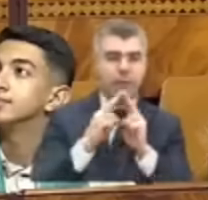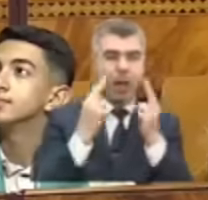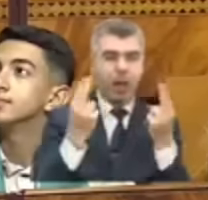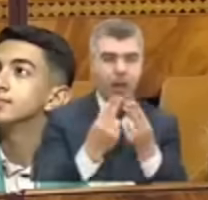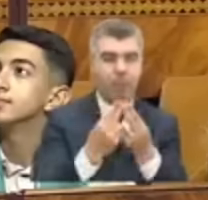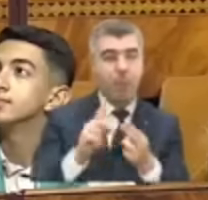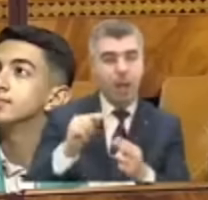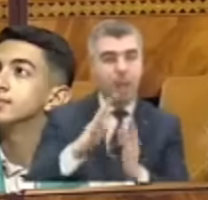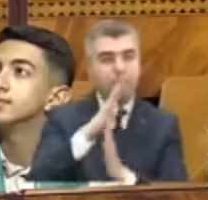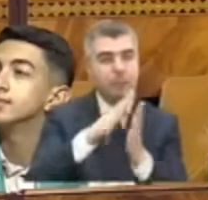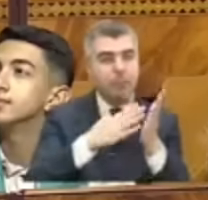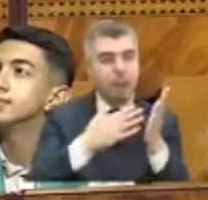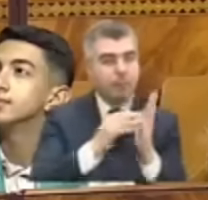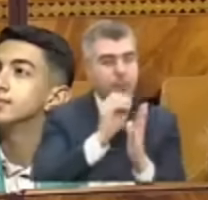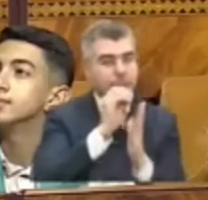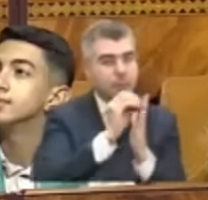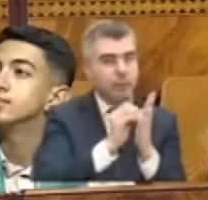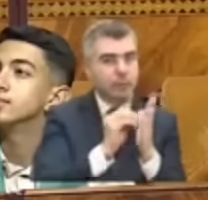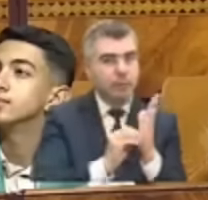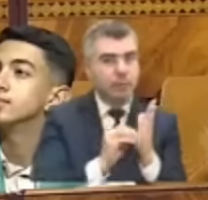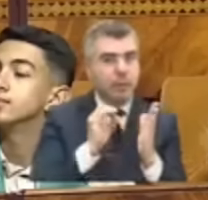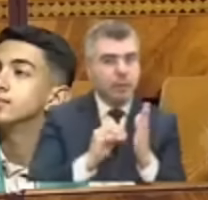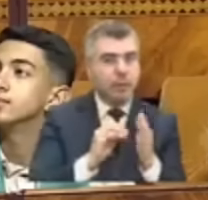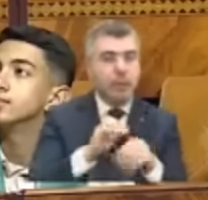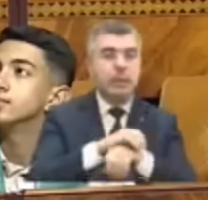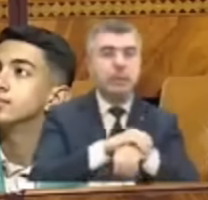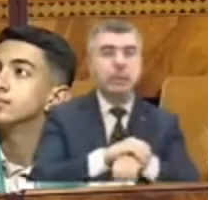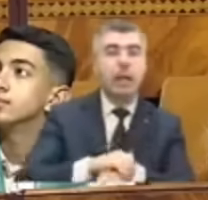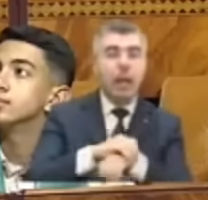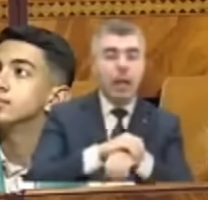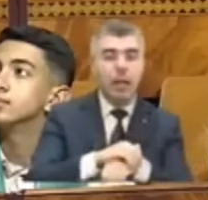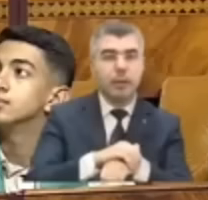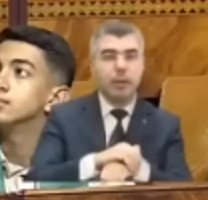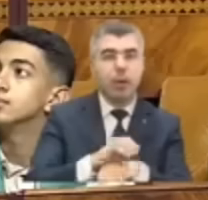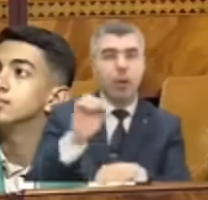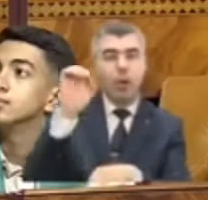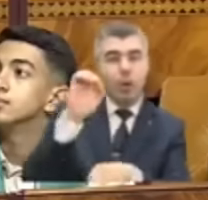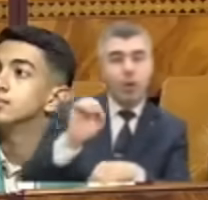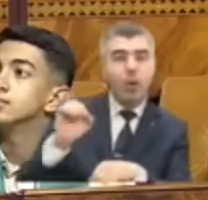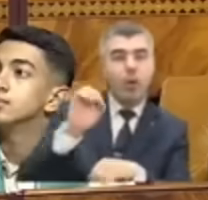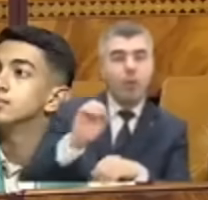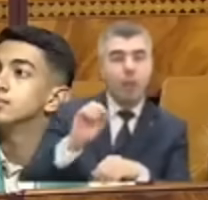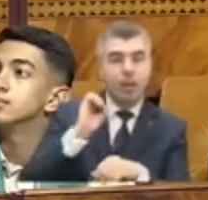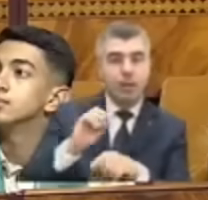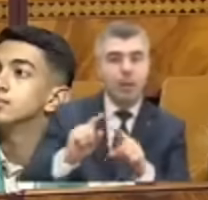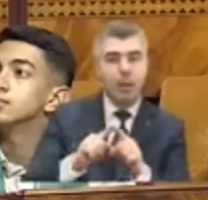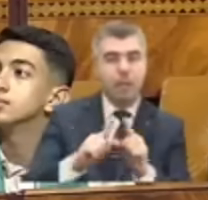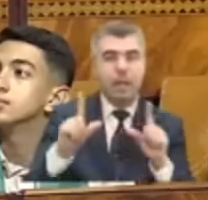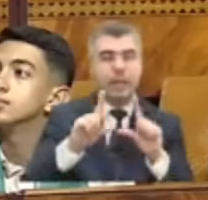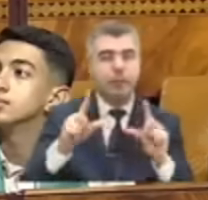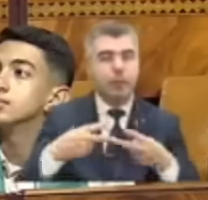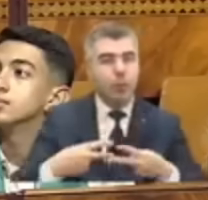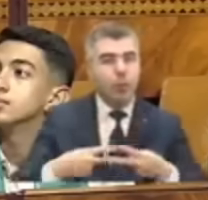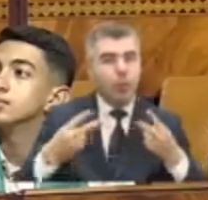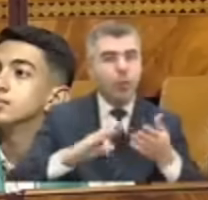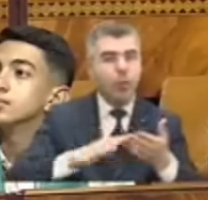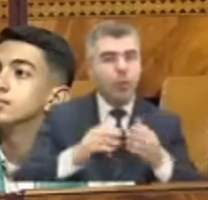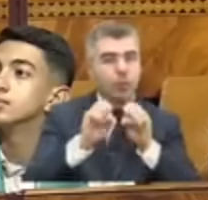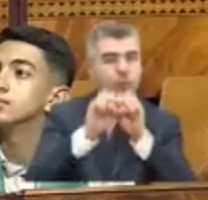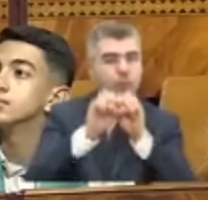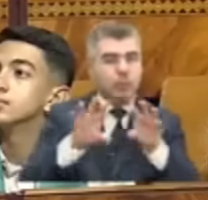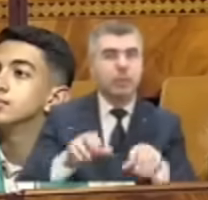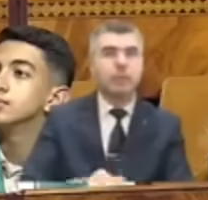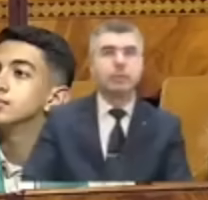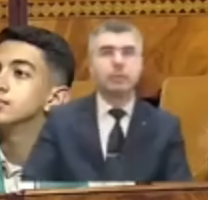مخطط يتضمن تدخل الاتحاد الاوروبي للاذاعه والتلفزي كان نموذجا في نشر الثقافات الاخرى كما